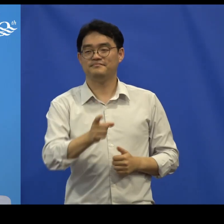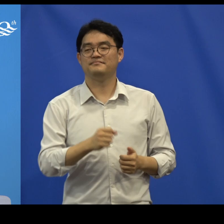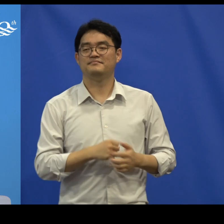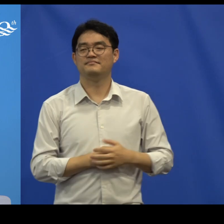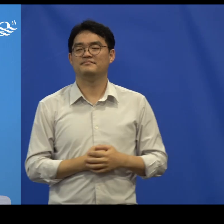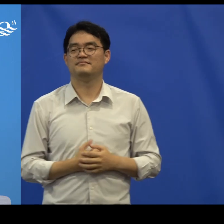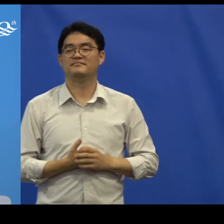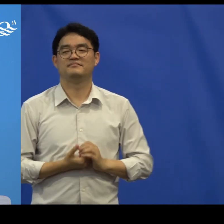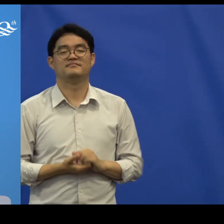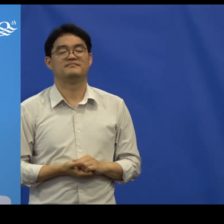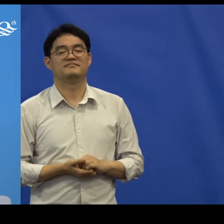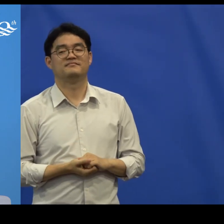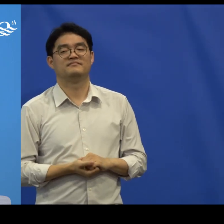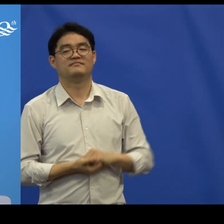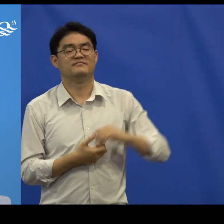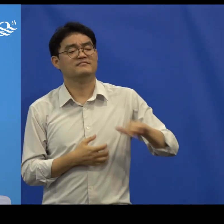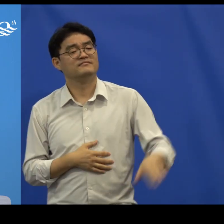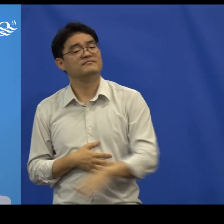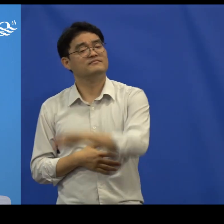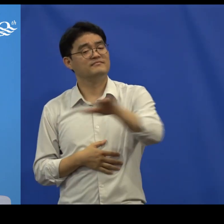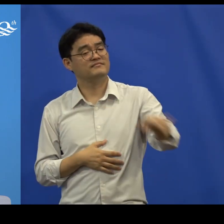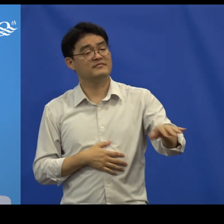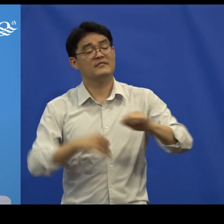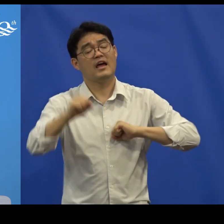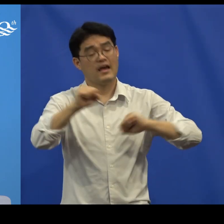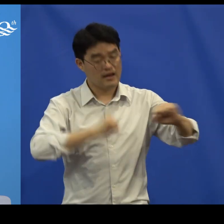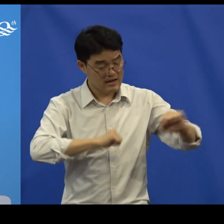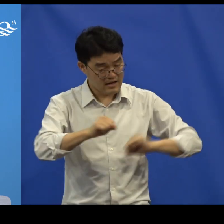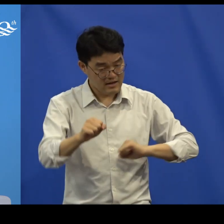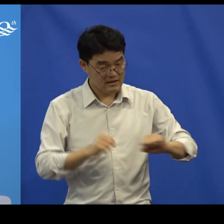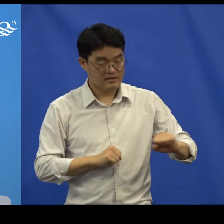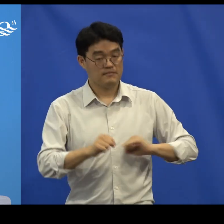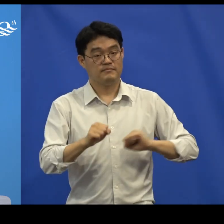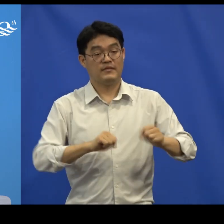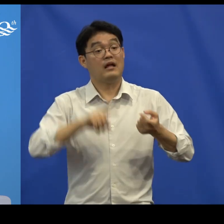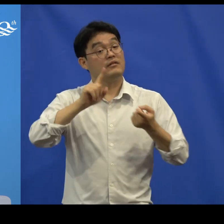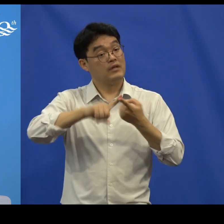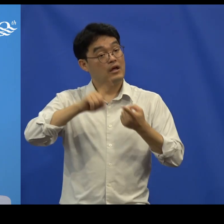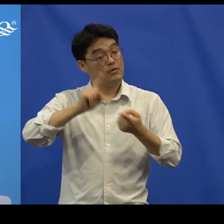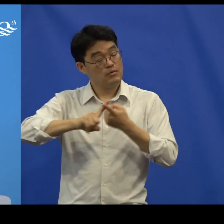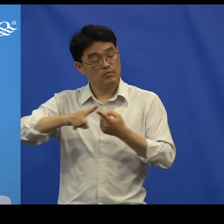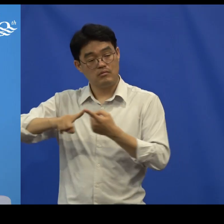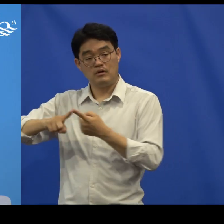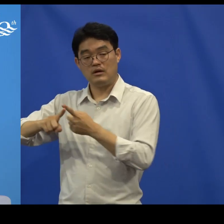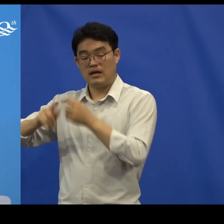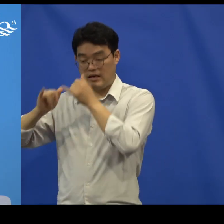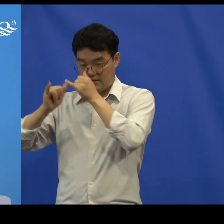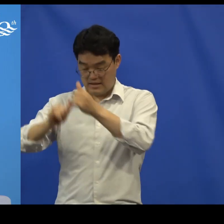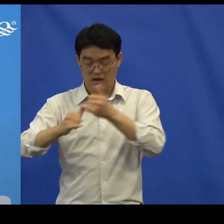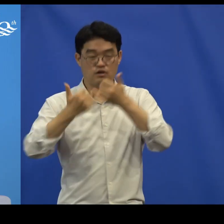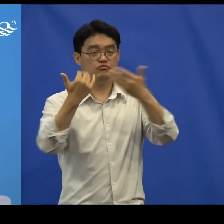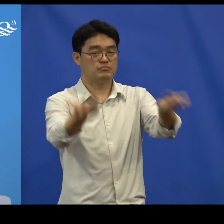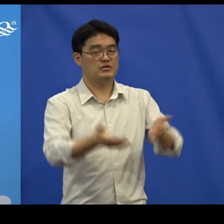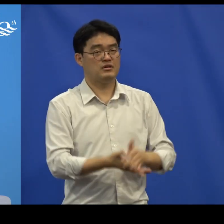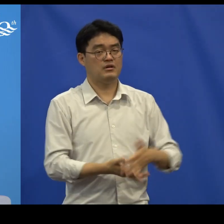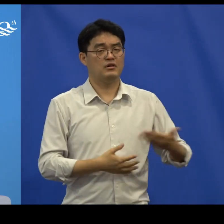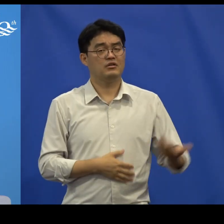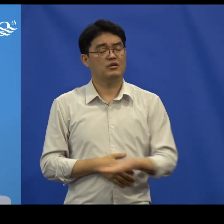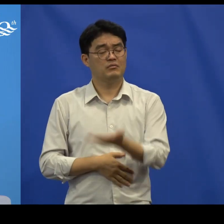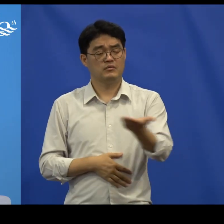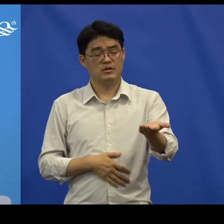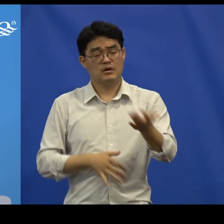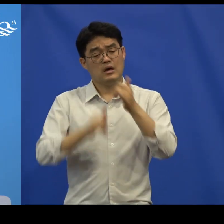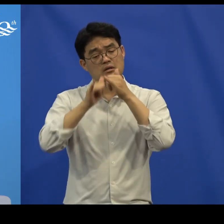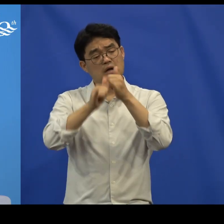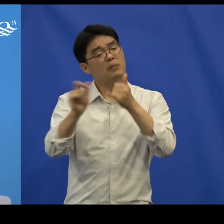그리고 그 행한 대로 상을 줄 거다. 여러분, 이 상이 뭔가에 대해서 신학적인 논란은 많아요. 굉장히